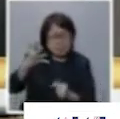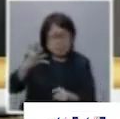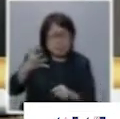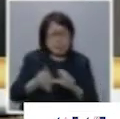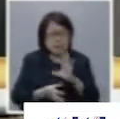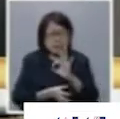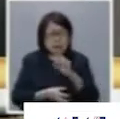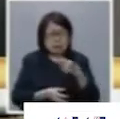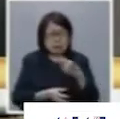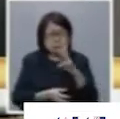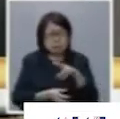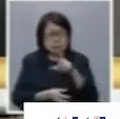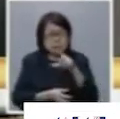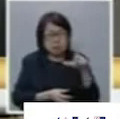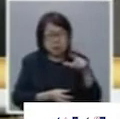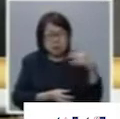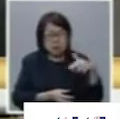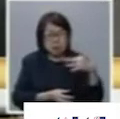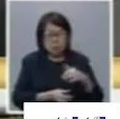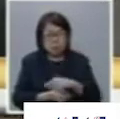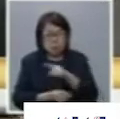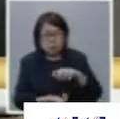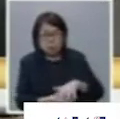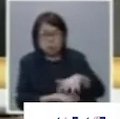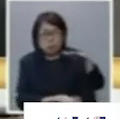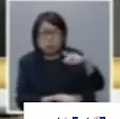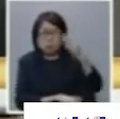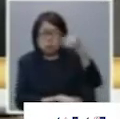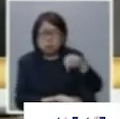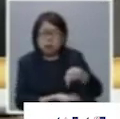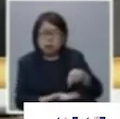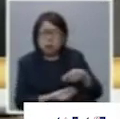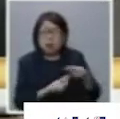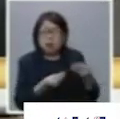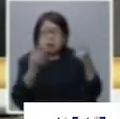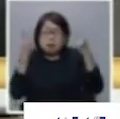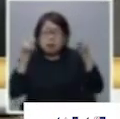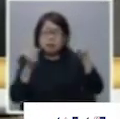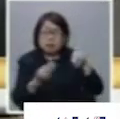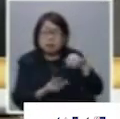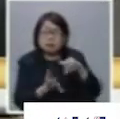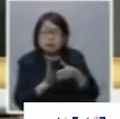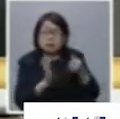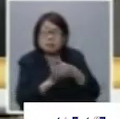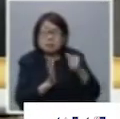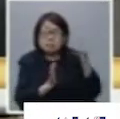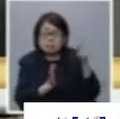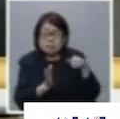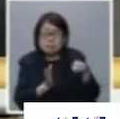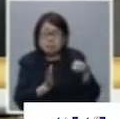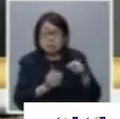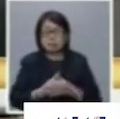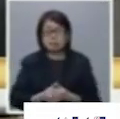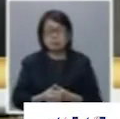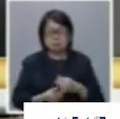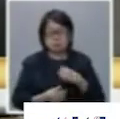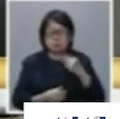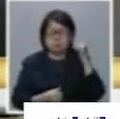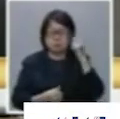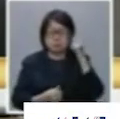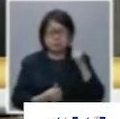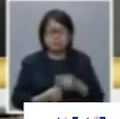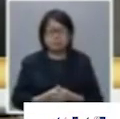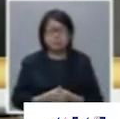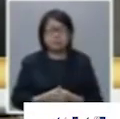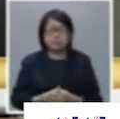านทุกคนก็บอกว่าเอาเงินมากองไว้ให้ท่านนายกรัฐมนตรีได้ใช้นะครับผมคิดว่าตรงนี้นะ